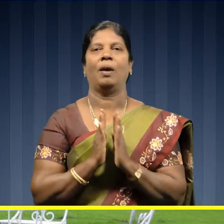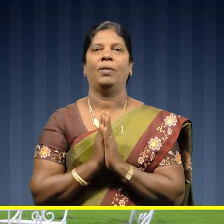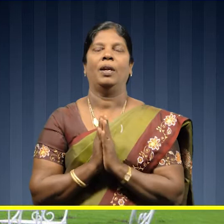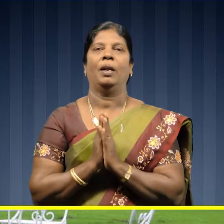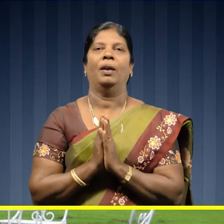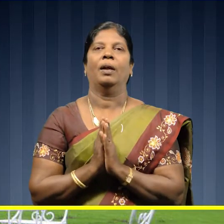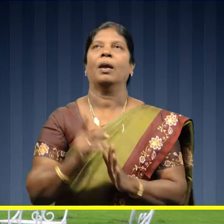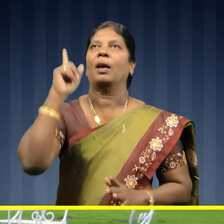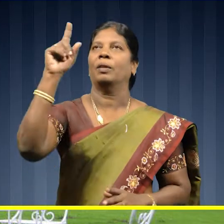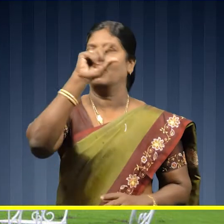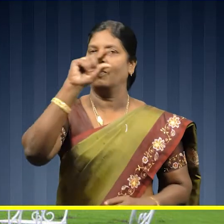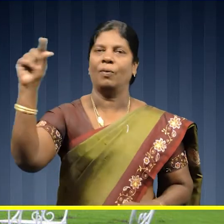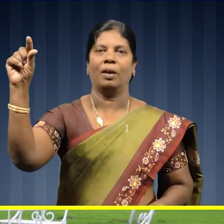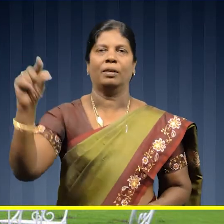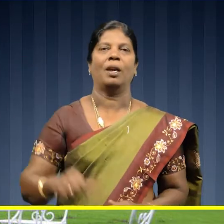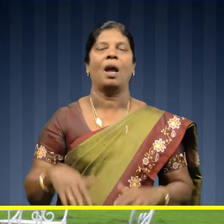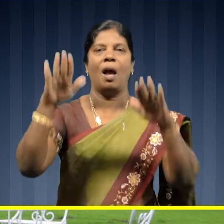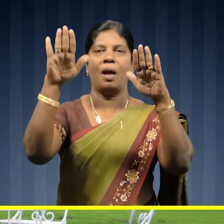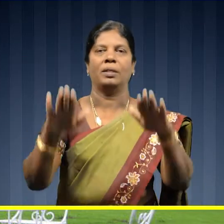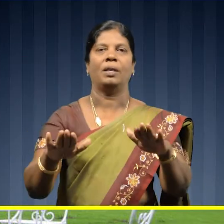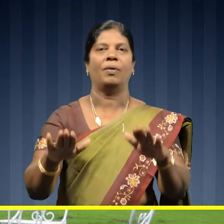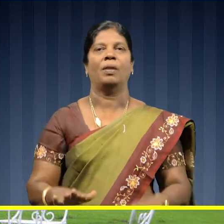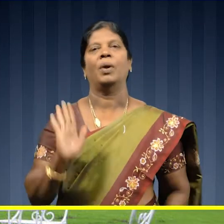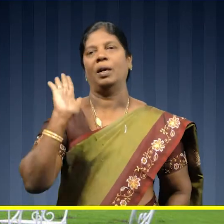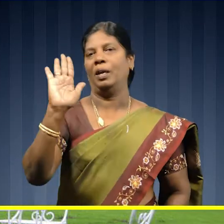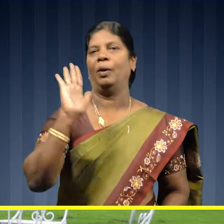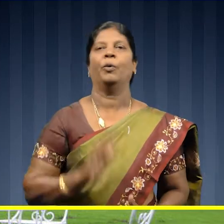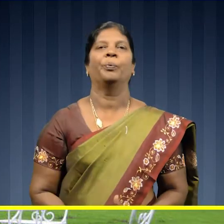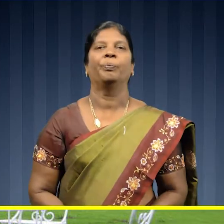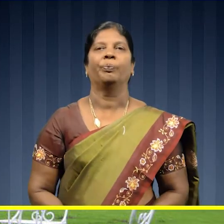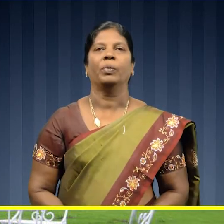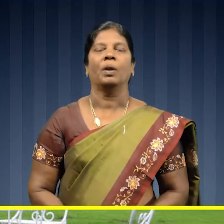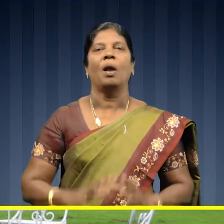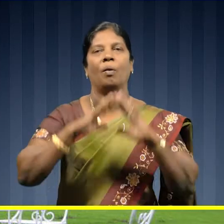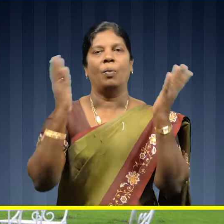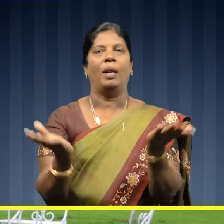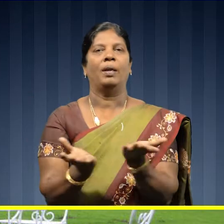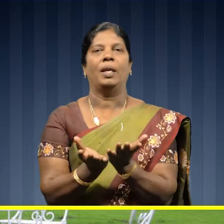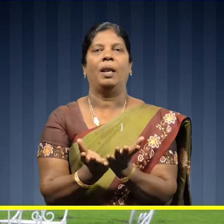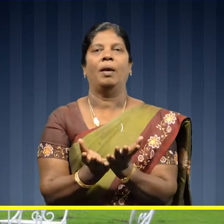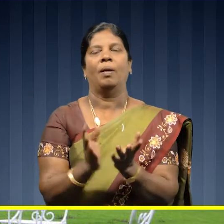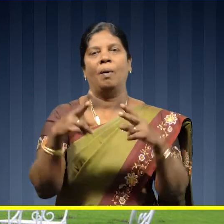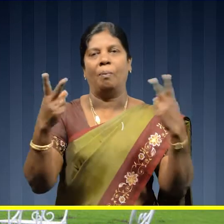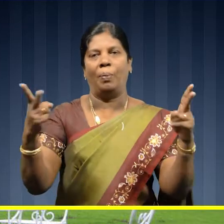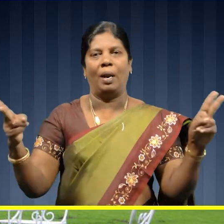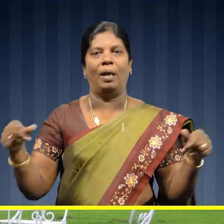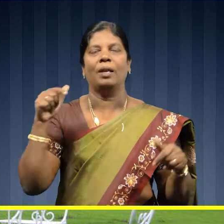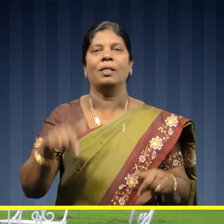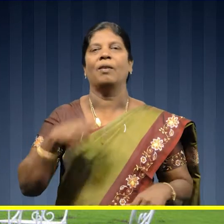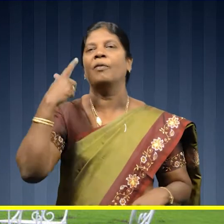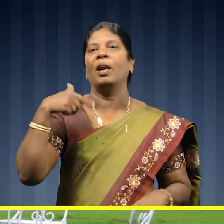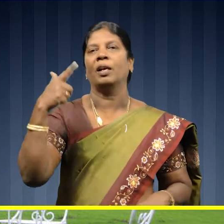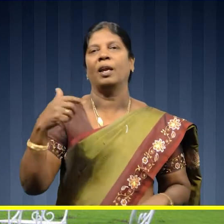கவனியுங்கள். கடவுளுடைய வார்த்தை உங்களுக்கு ஆசீர்வாதமாக இருக்கும். உலகத்தில் பலர்